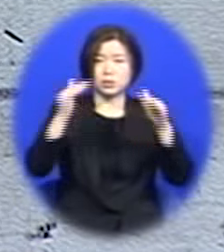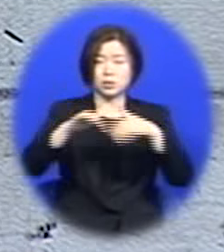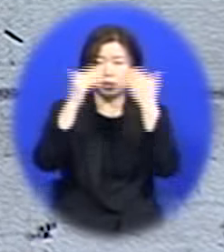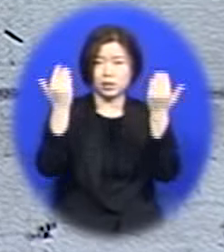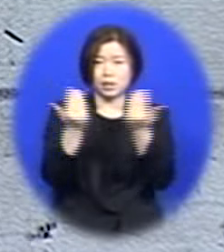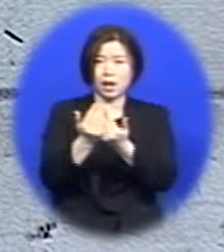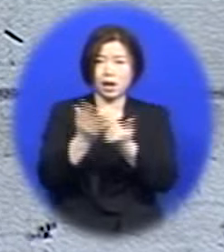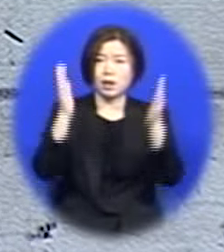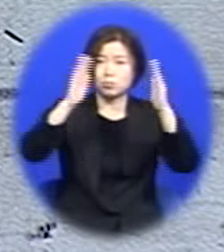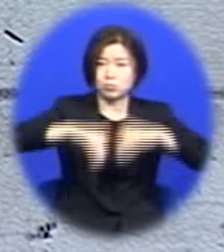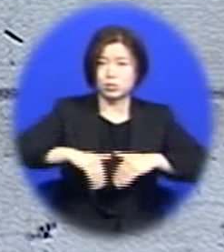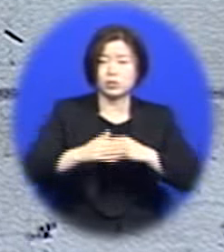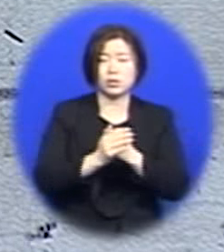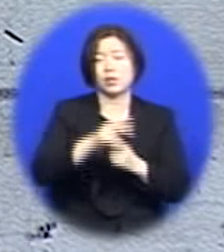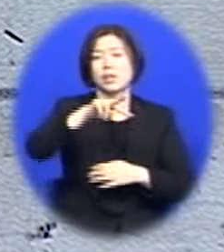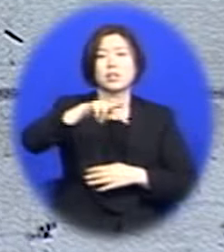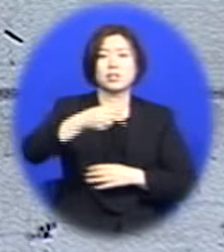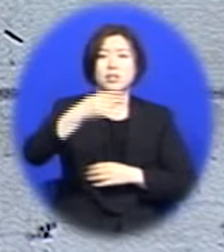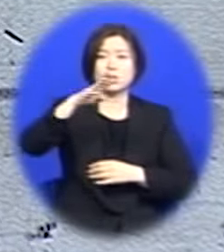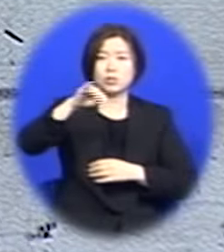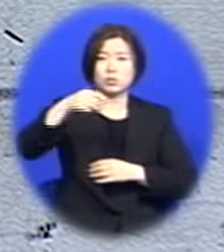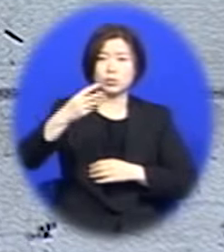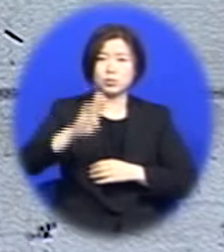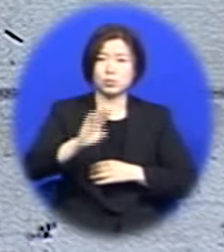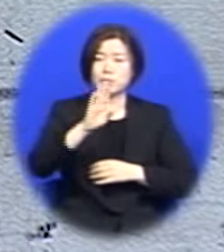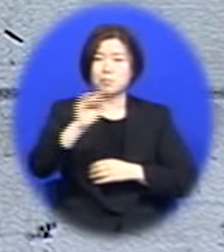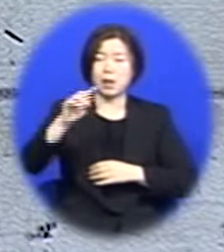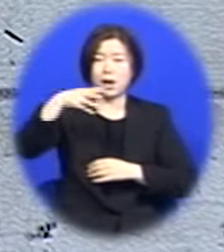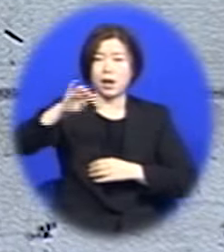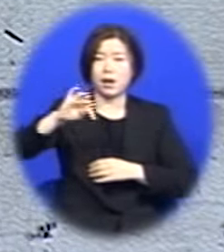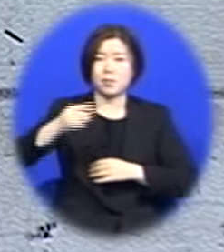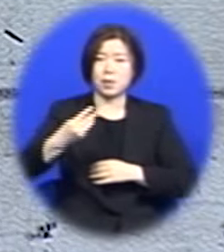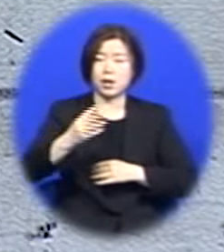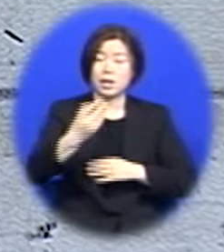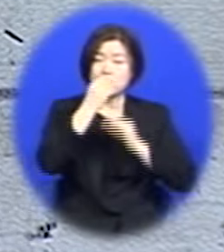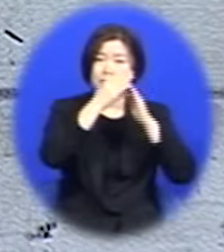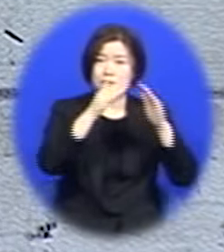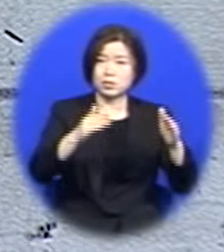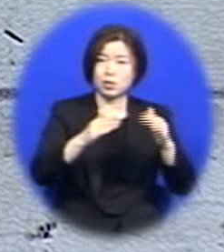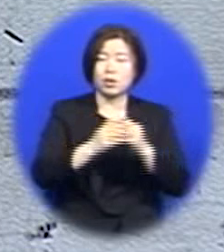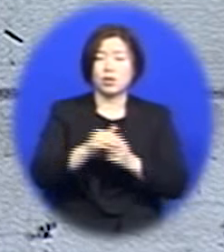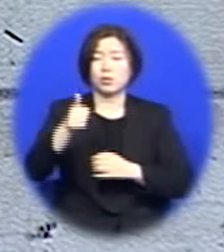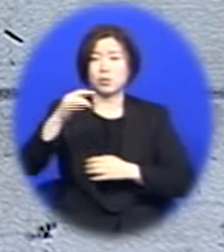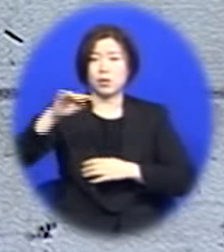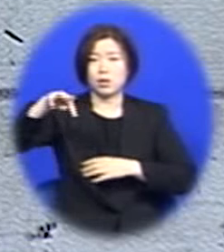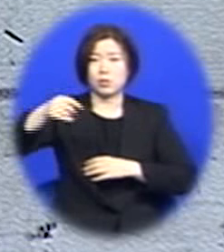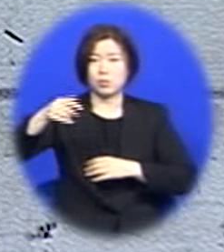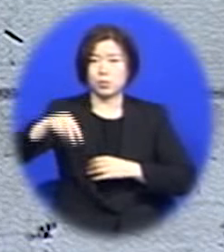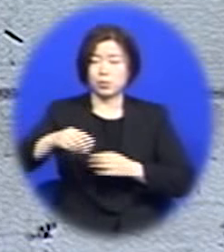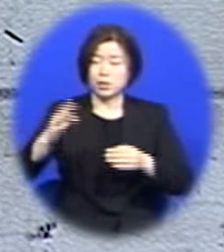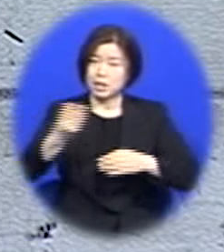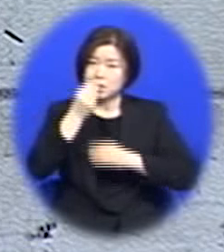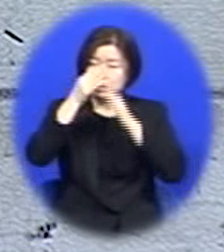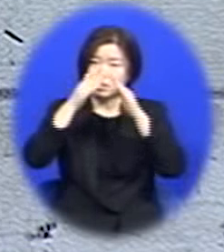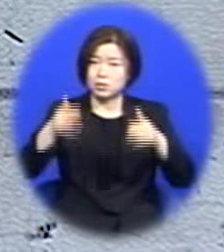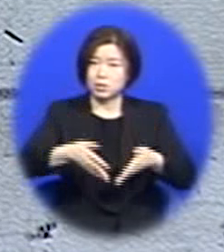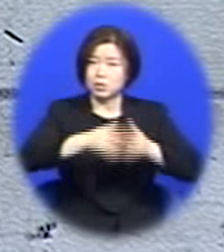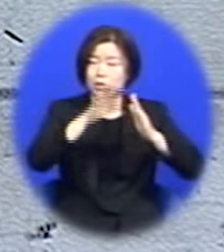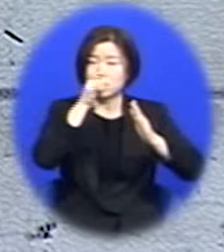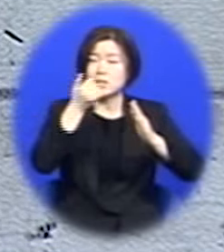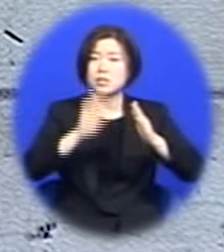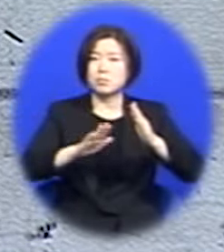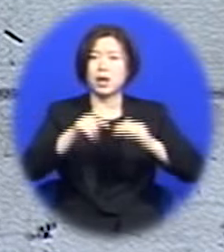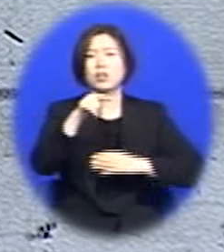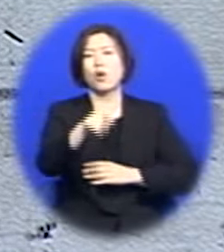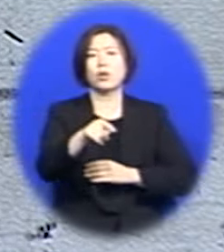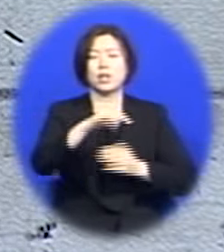스룹바벨 성전이 지어지고 헤롯 성전이 지어지지만 하나님은 더 이상 거기 거하시지 않습니다. 하나님이 계시지 않으면